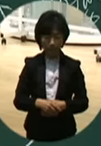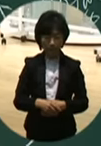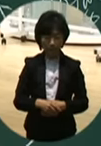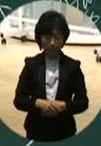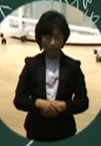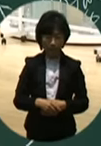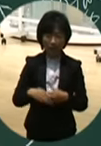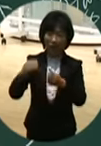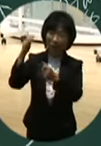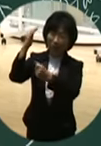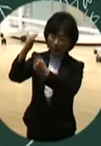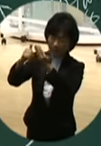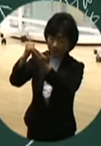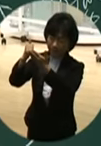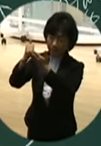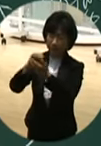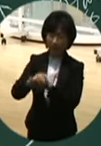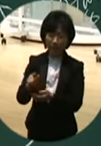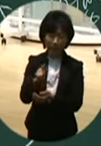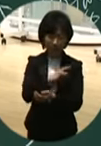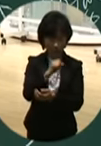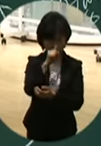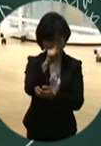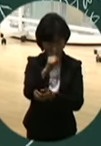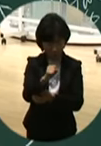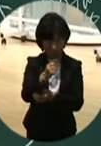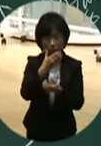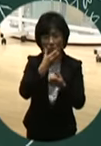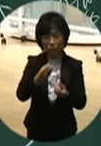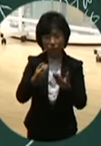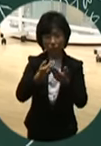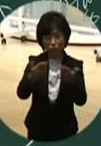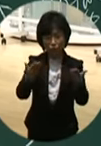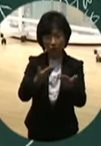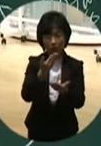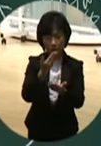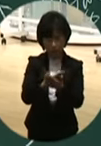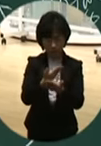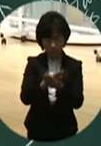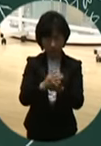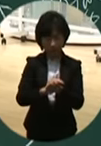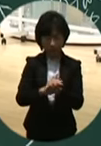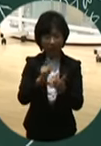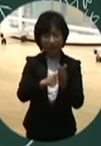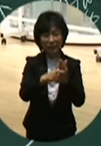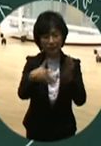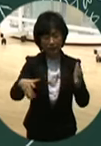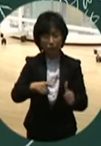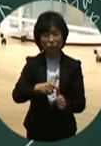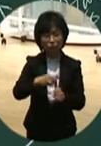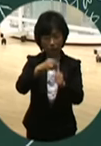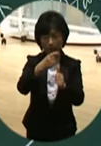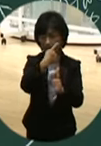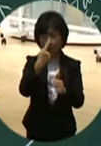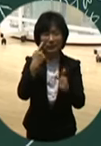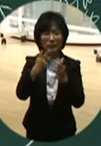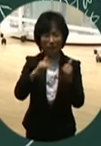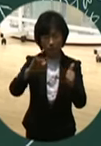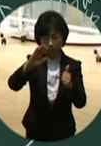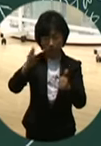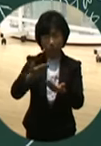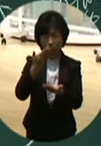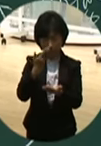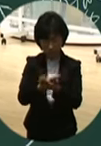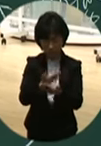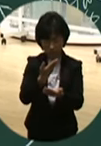응답하사 전도자로서는 시대 살리는 증인들로 서게 하옵소서. Answer us with the greatest thing so that we can stand as witnesses